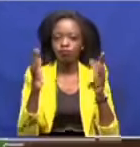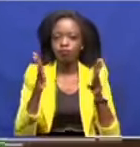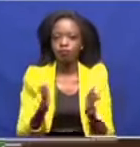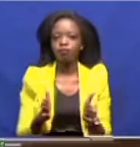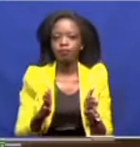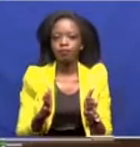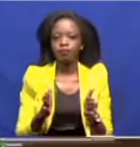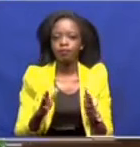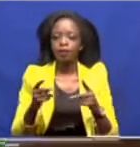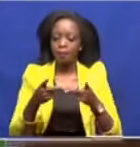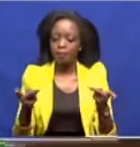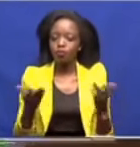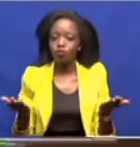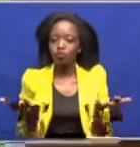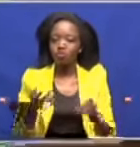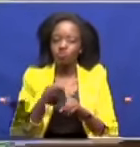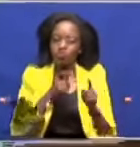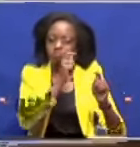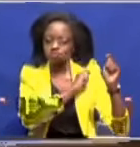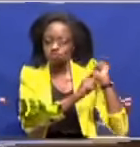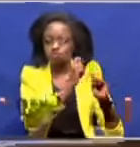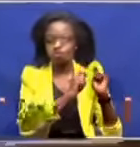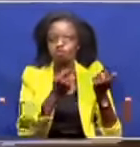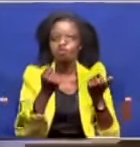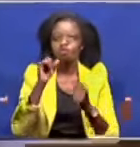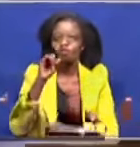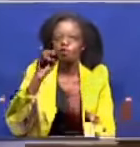Ni mahali ambapo kulingana na desturi ya Wayahudi,